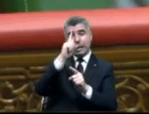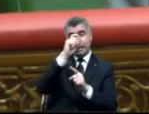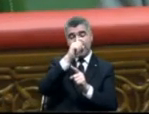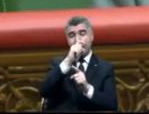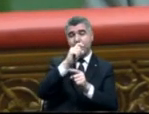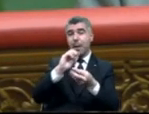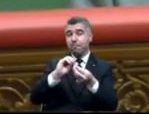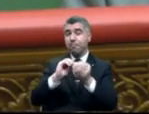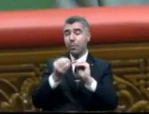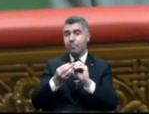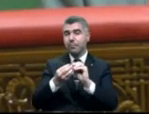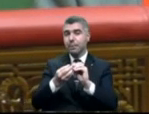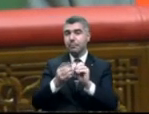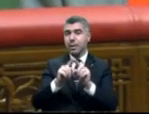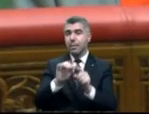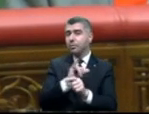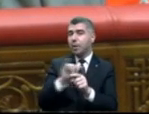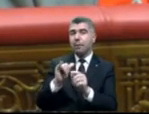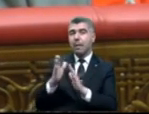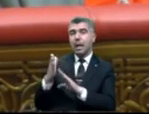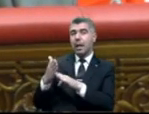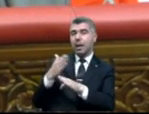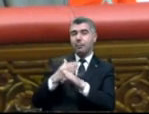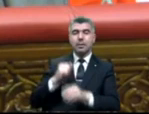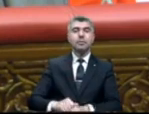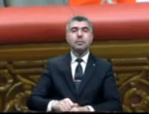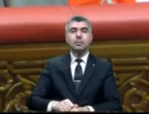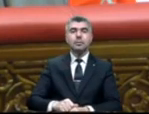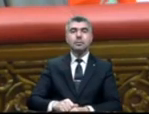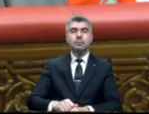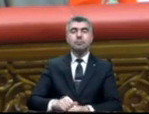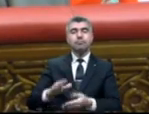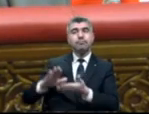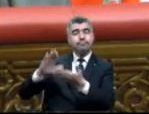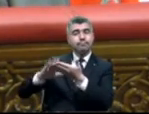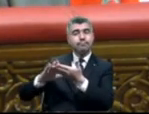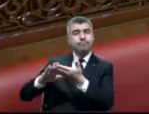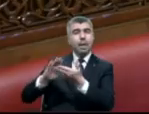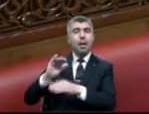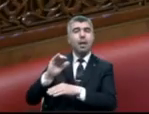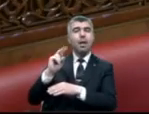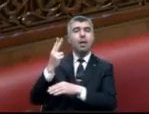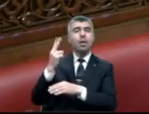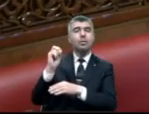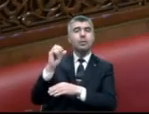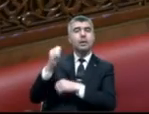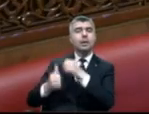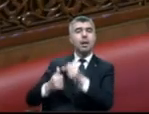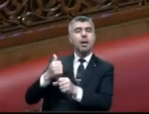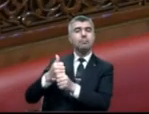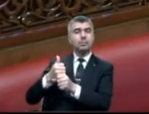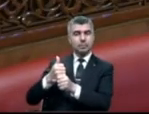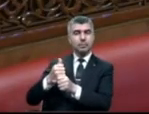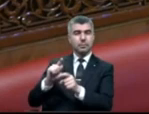بالتعقيد الغير المسبوق ونتيجة تراكم لأكثر من 20 سنة للمشاكل